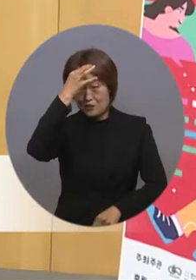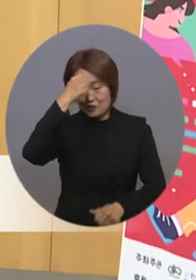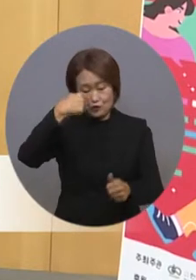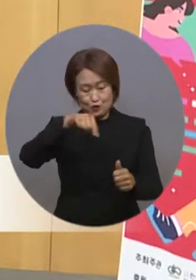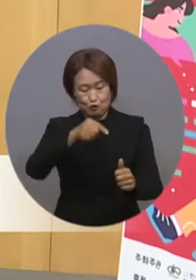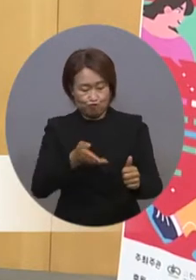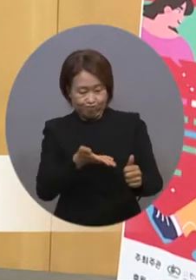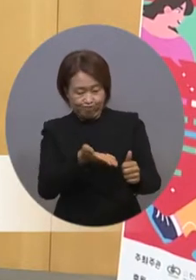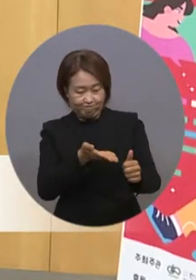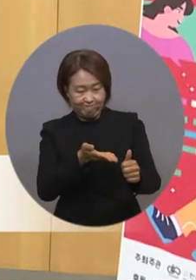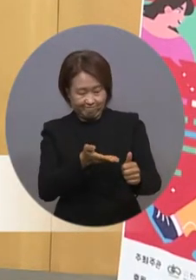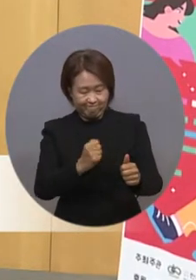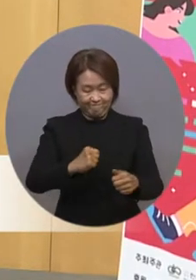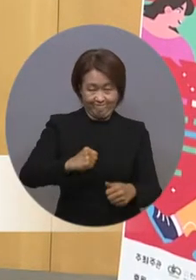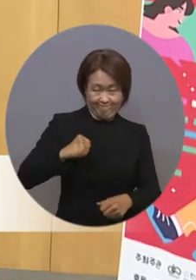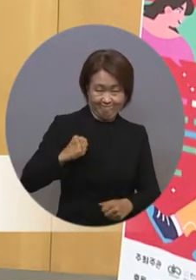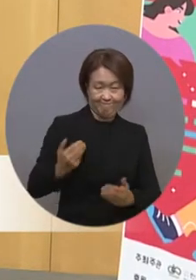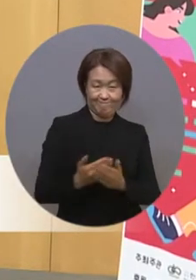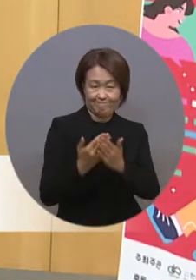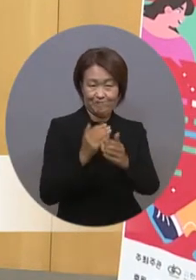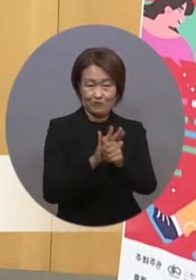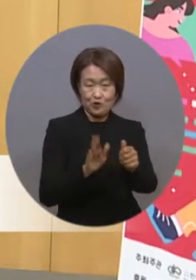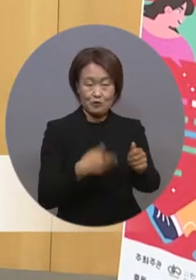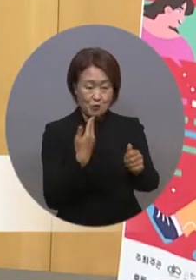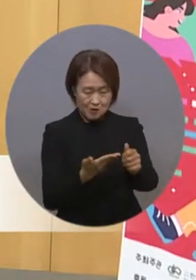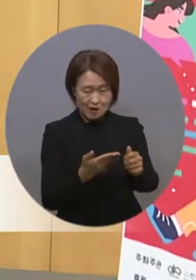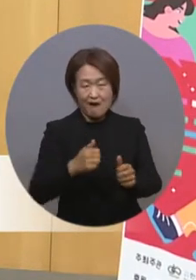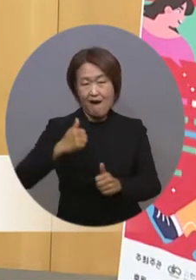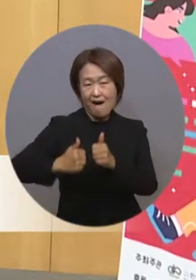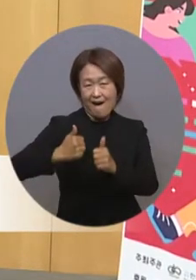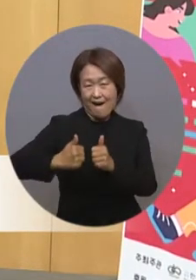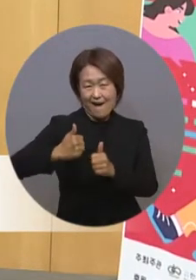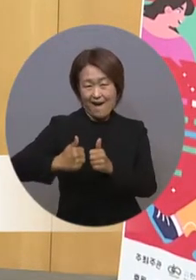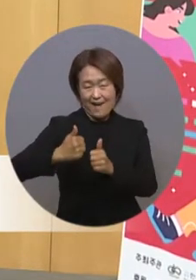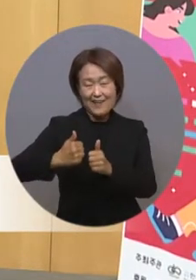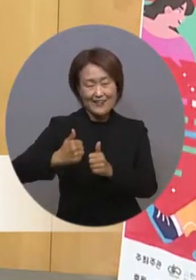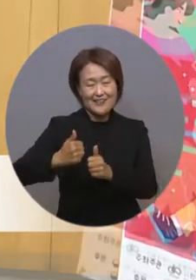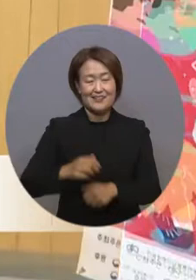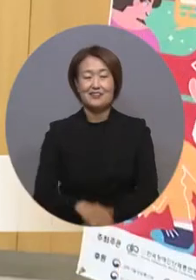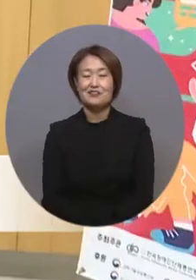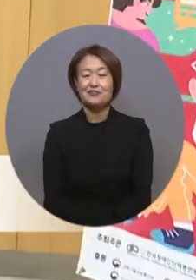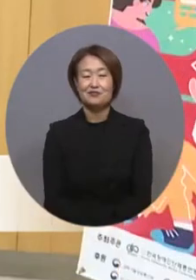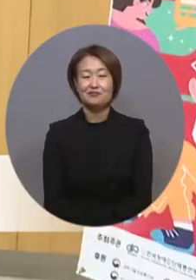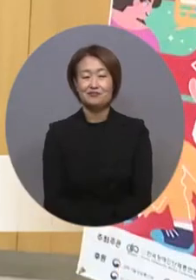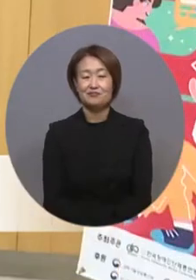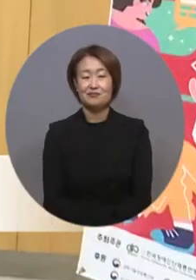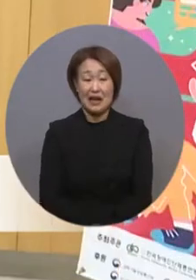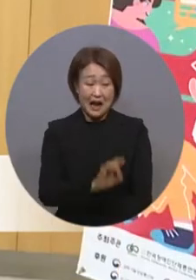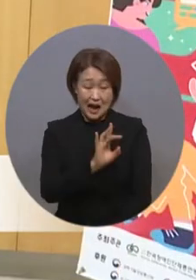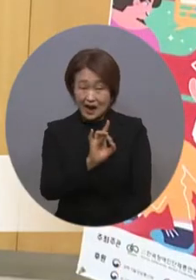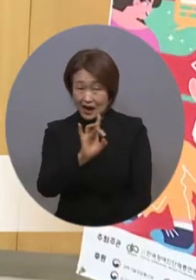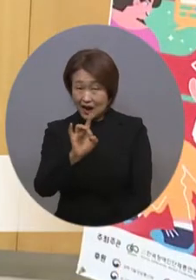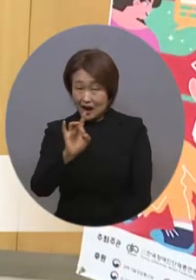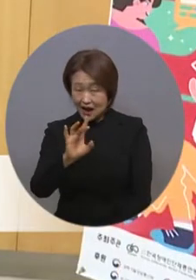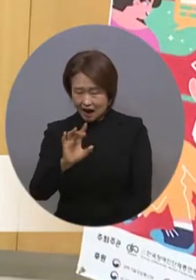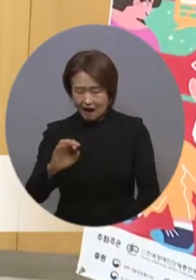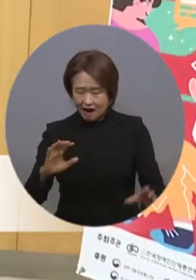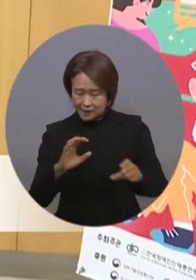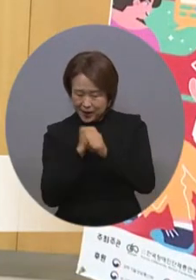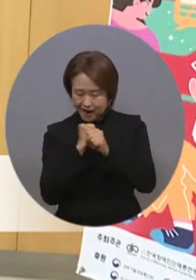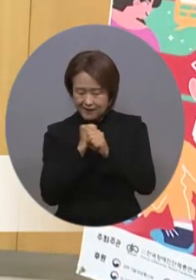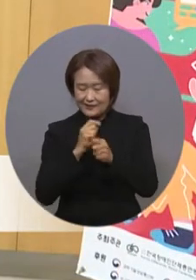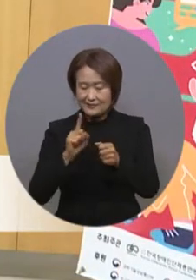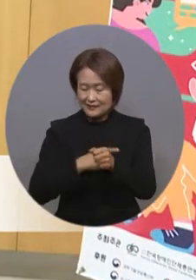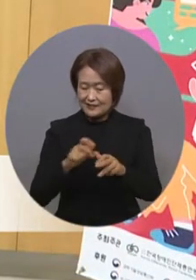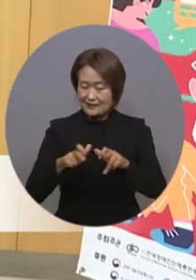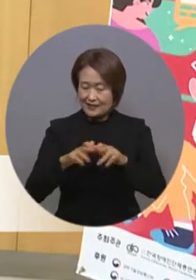그 다음에 역량 증진을 위해서 경진 대회로 펼쳐지는 대회입니다. 이런 것들을 통해서 성장하는